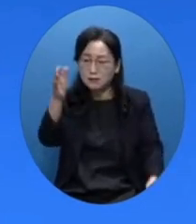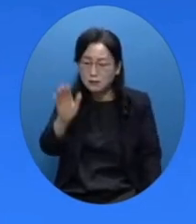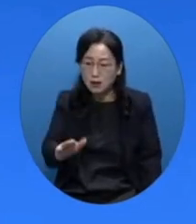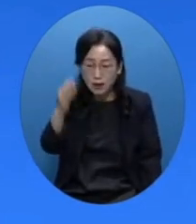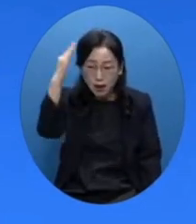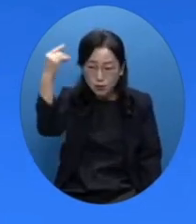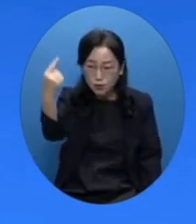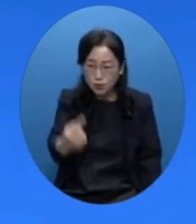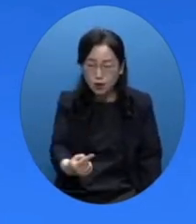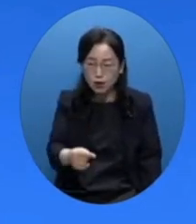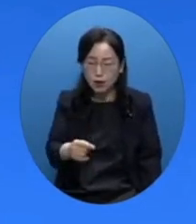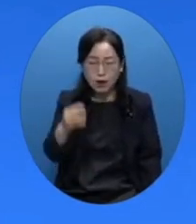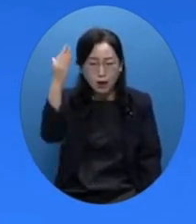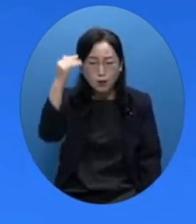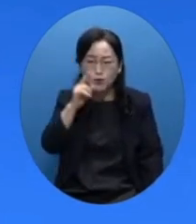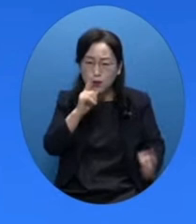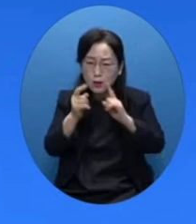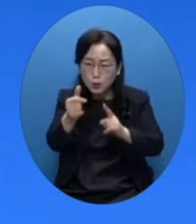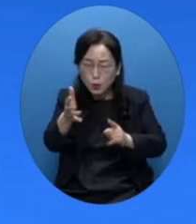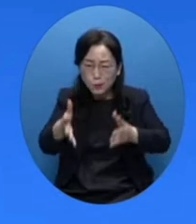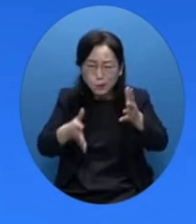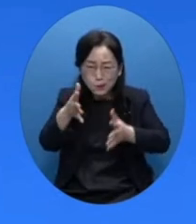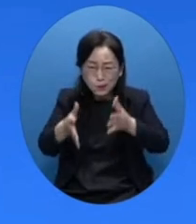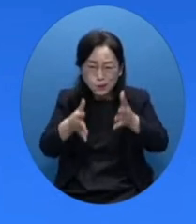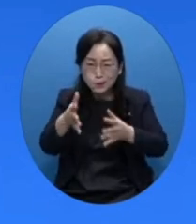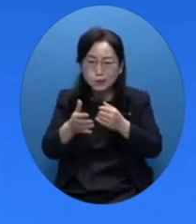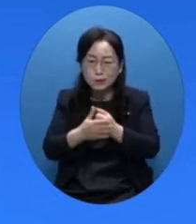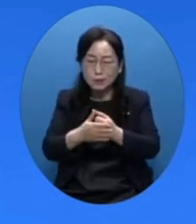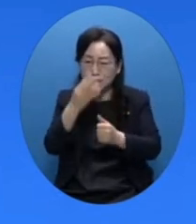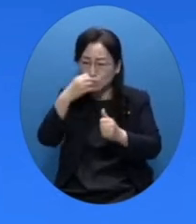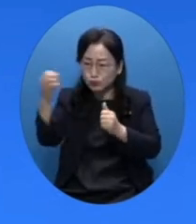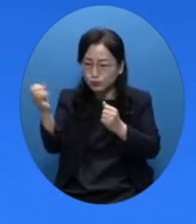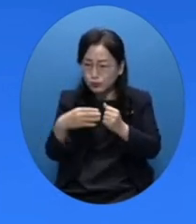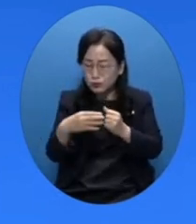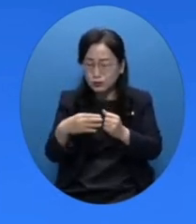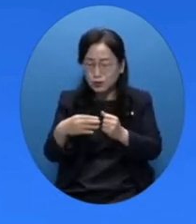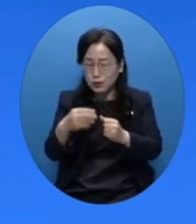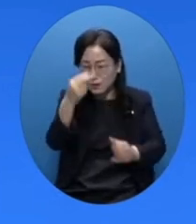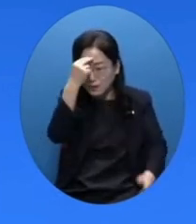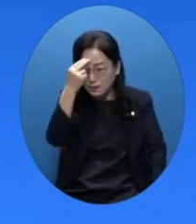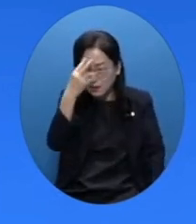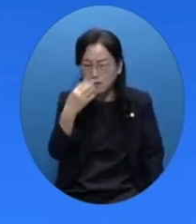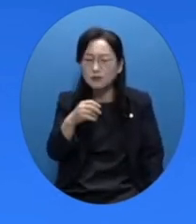어렵고 힘들고 그런 일이 많을 겁니다 그래서 아마